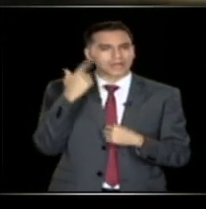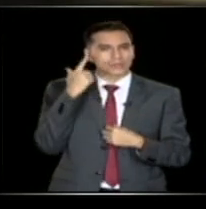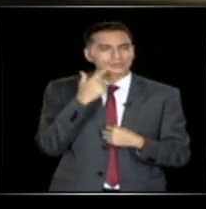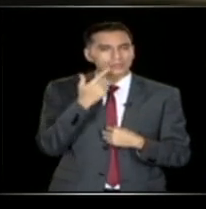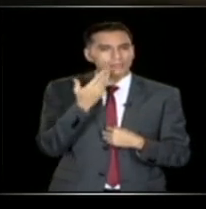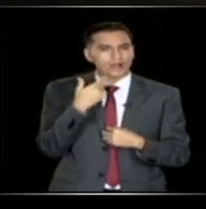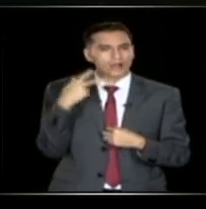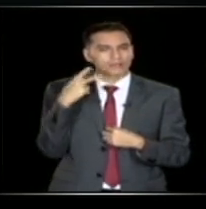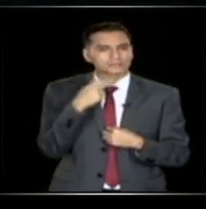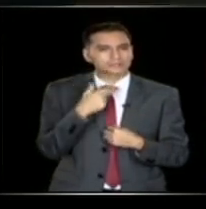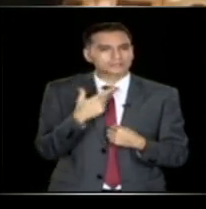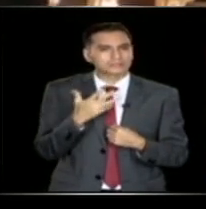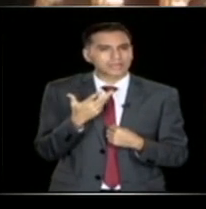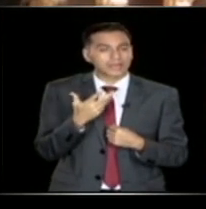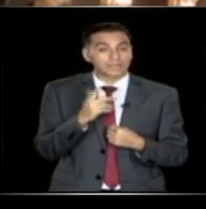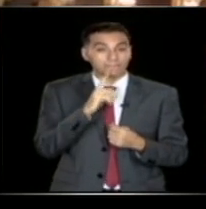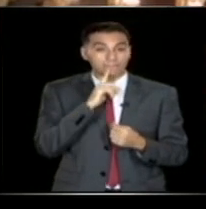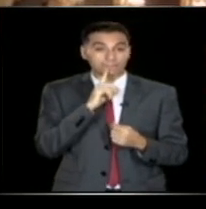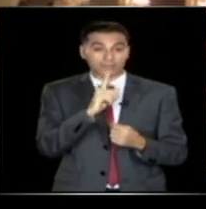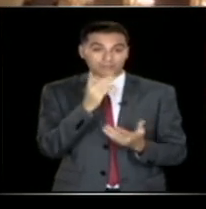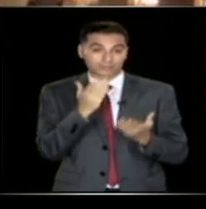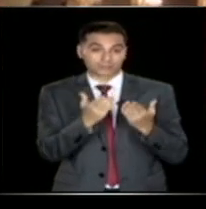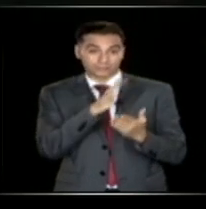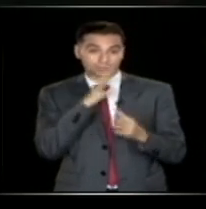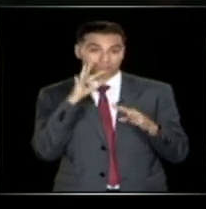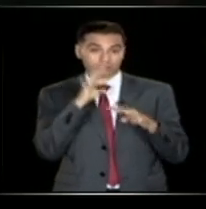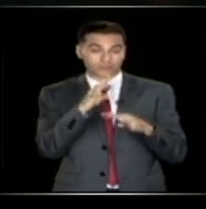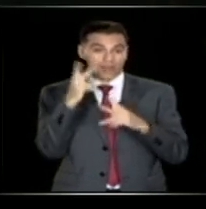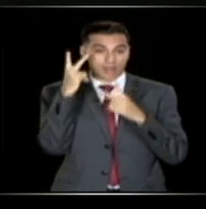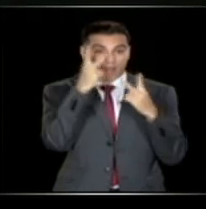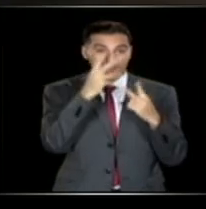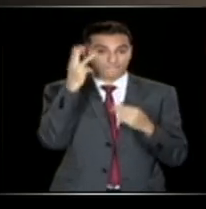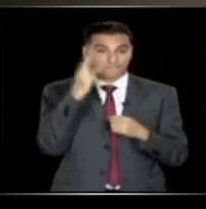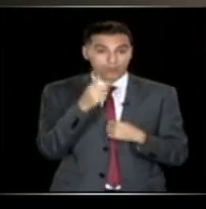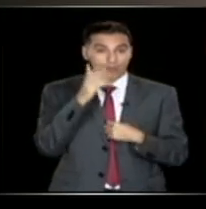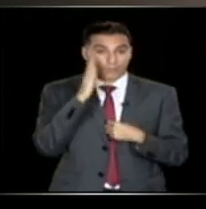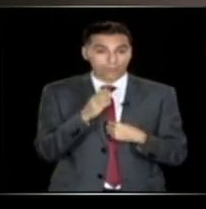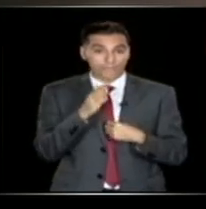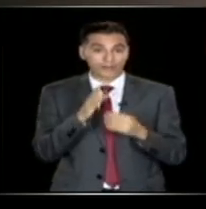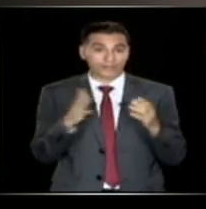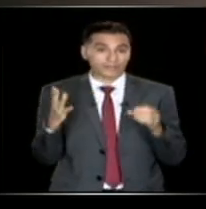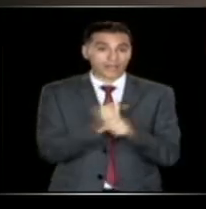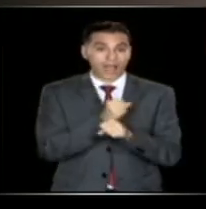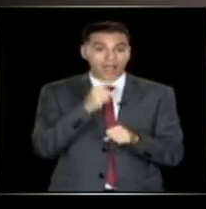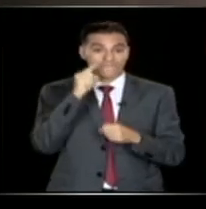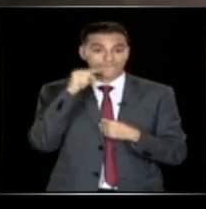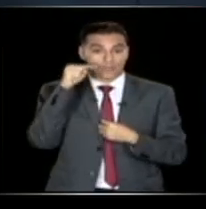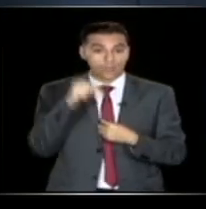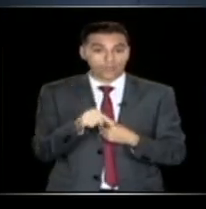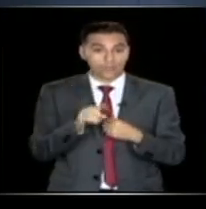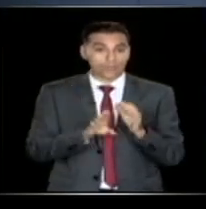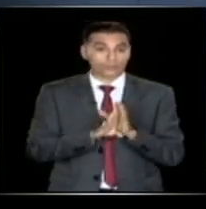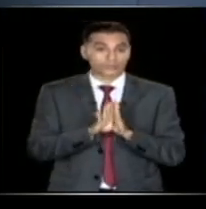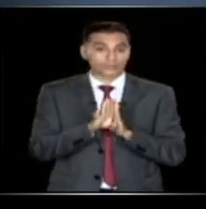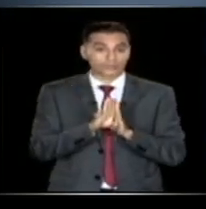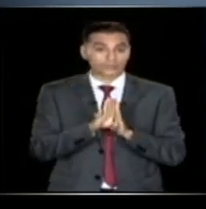يا ترى حلم مادونا اللي حست انه انتهى لما واجهت واقعها ممكن يتحقق في يوم؟